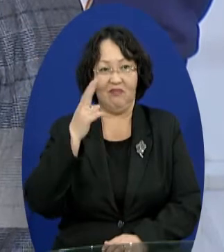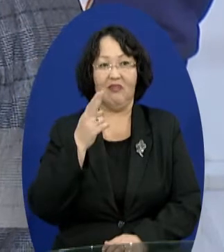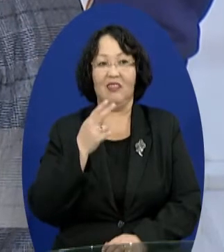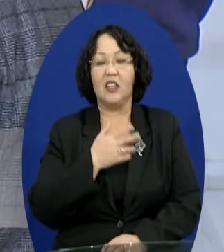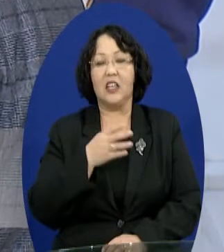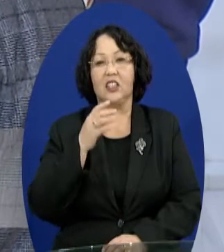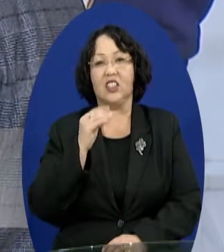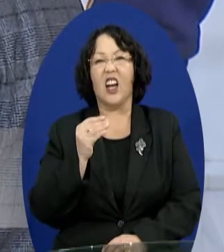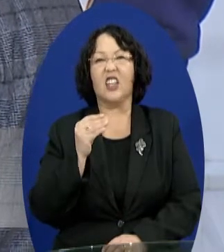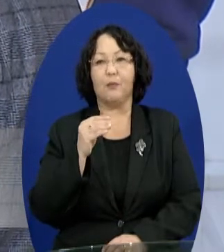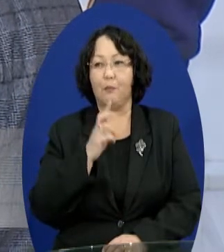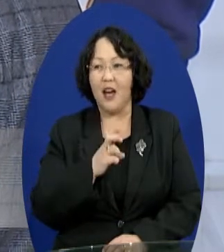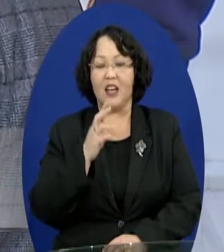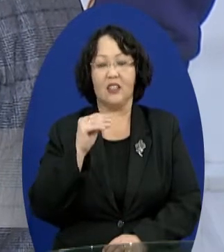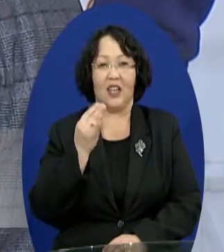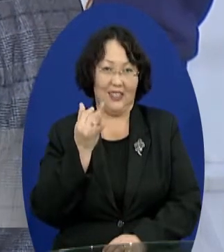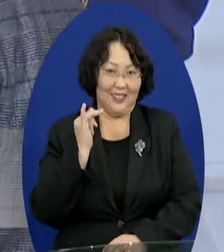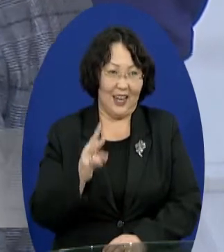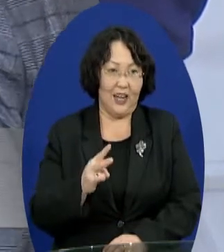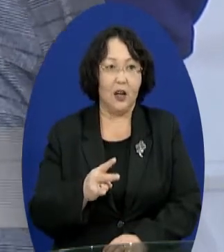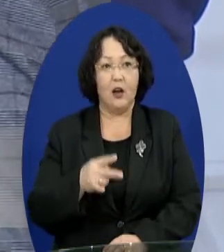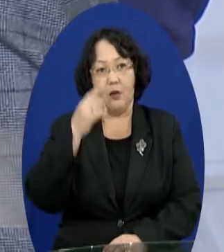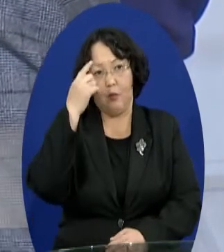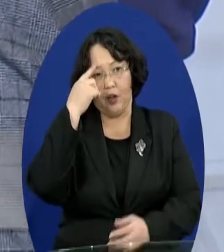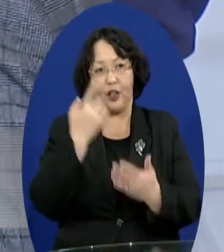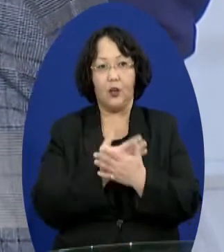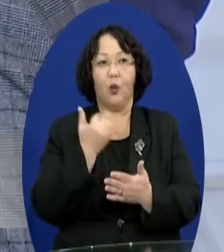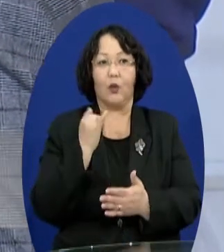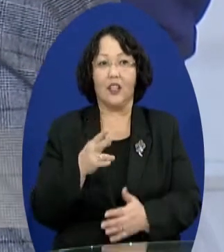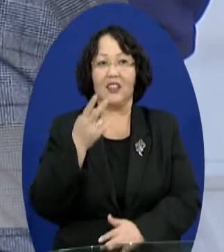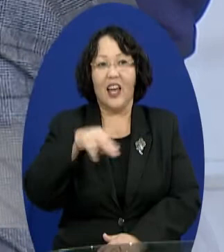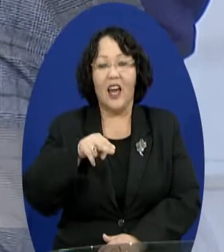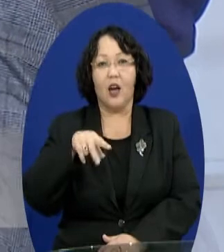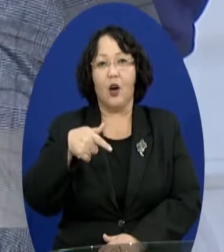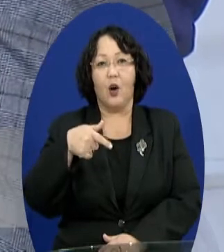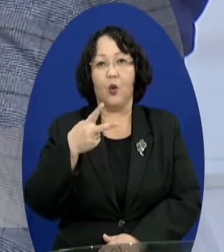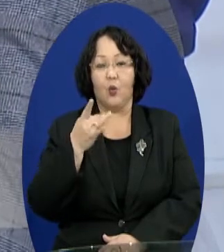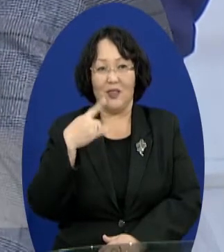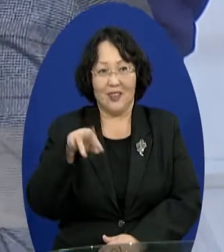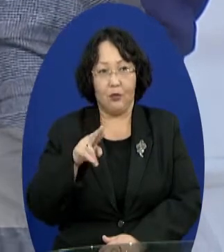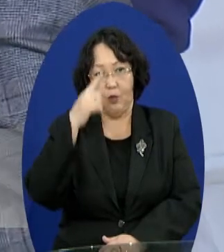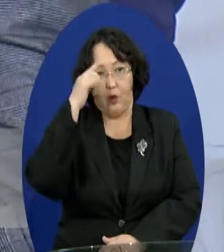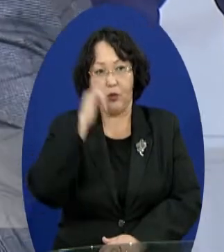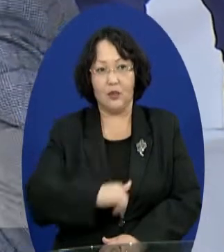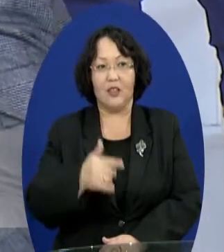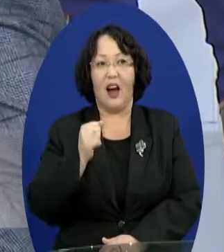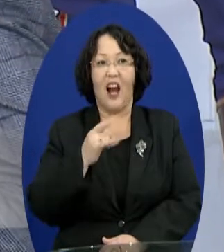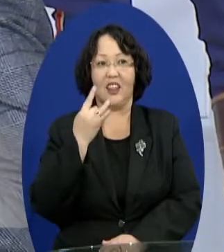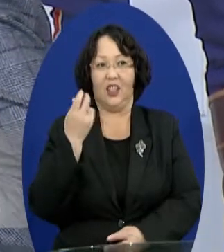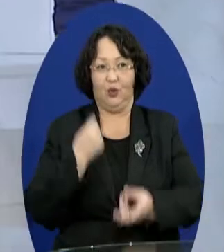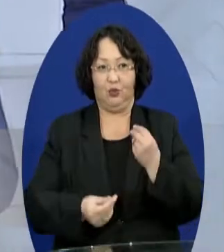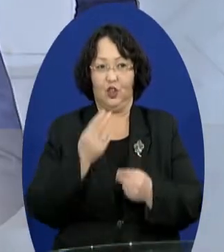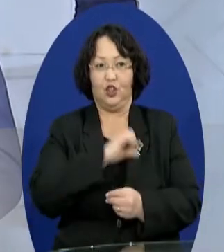улсын гавьяач жүжигчин кино урлагийн дээд сургуулийн багш Далх Сүрэнгийн Гүрсэд нарт Монгол улсын ардын жүжигчин цол олгоод байна.